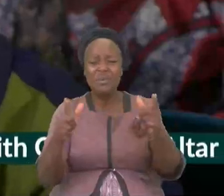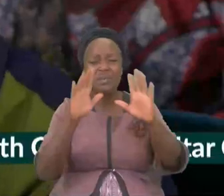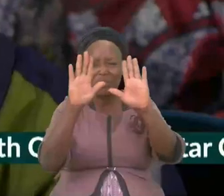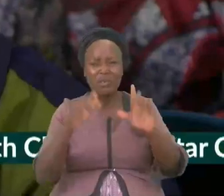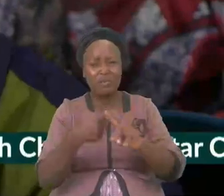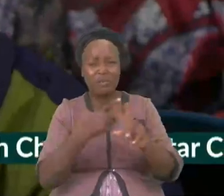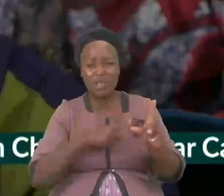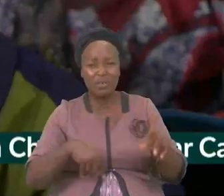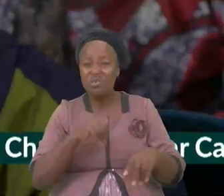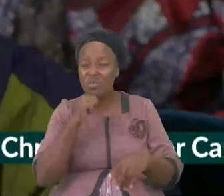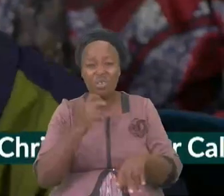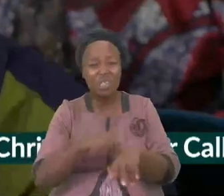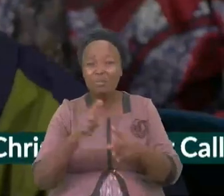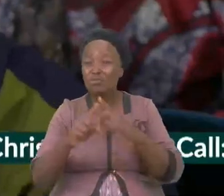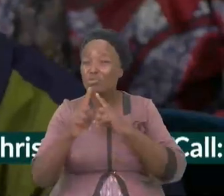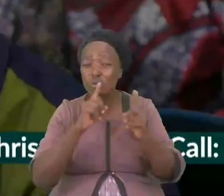Priez.